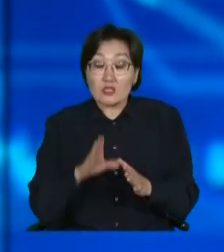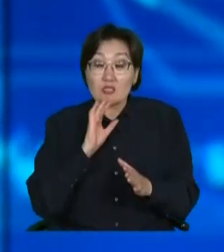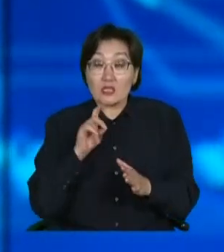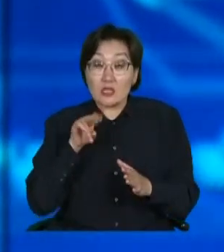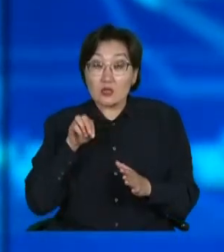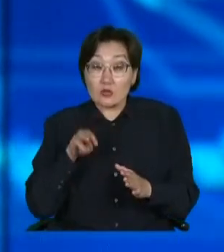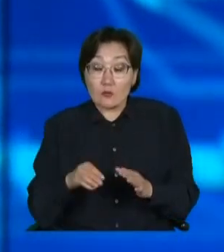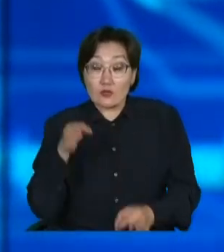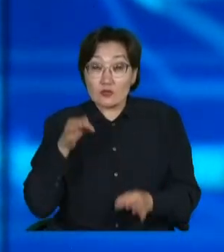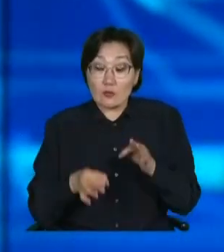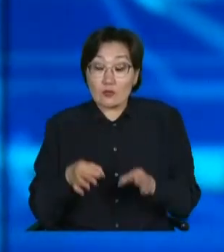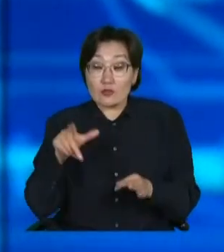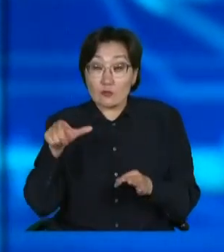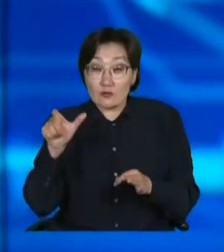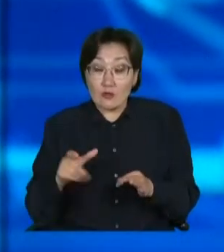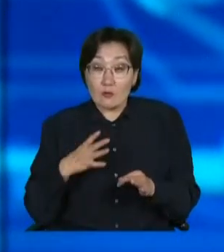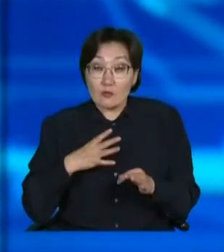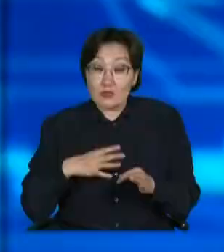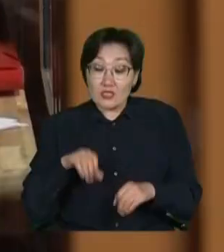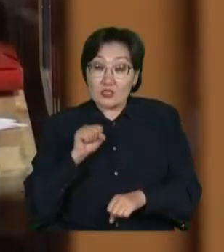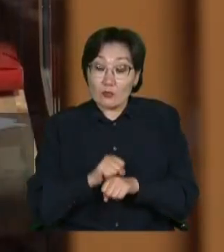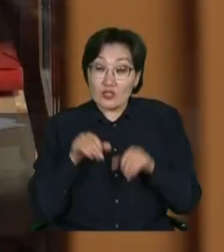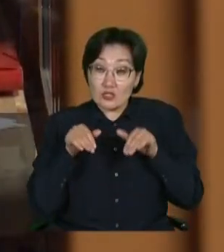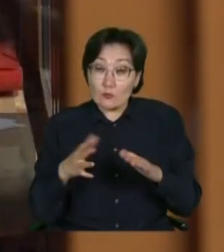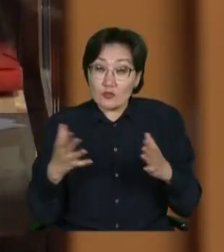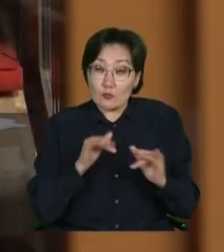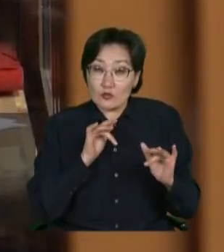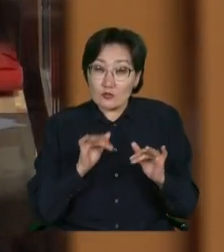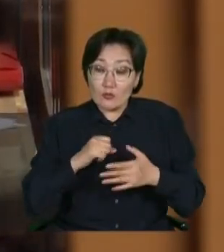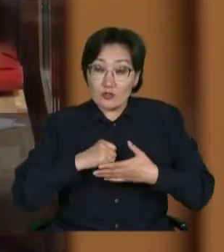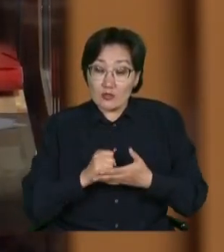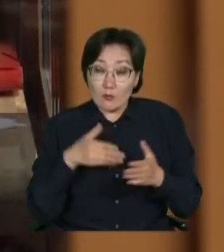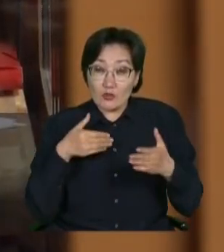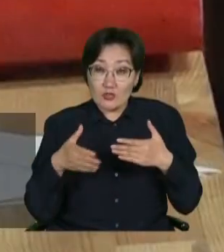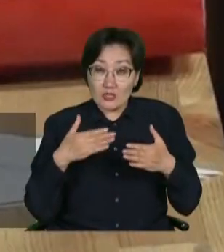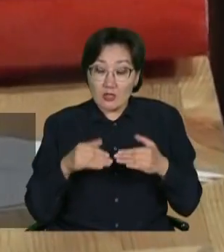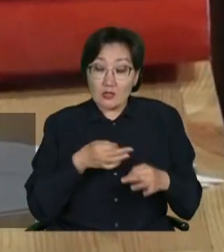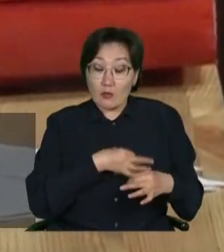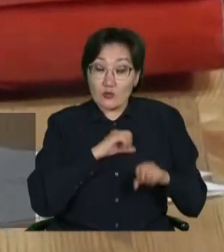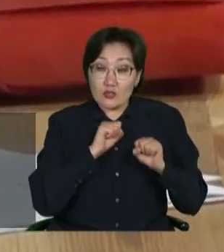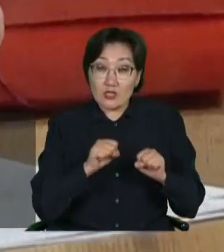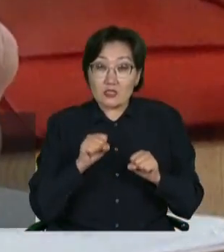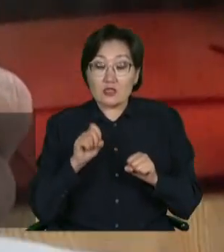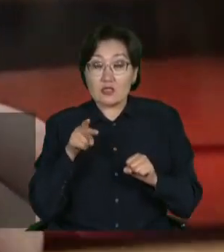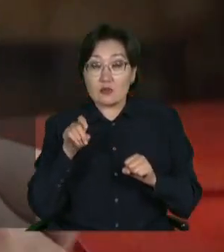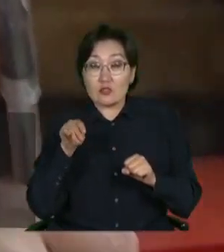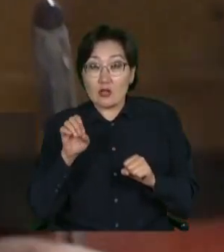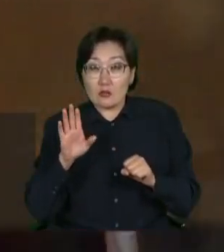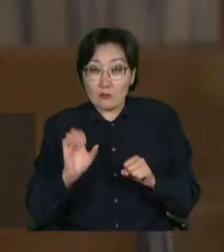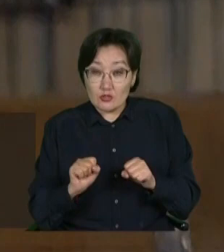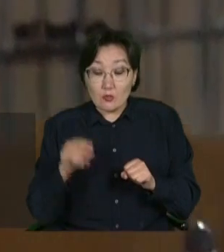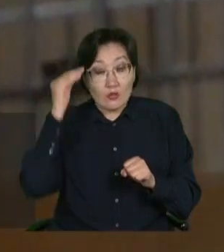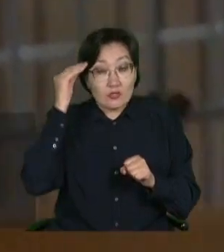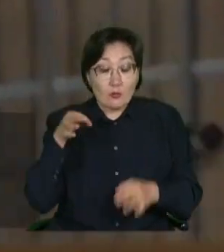Нукеновой судье пришлось сделать перерыв, чтобы решить, какие меры принять в отношении адвоката Ерлана Газмыжанова. По